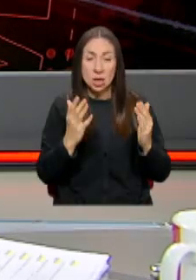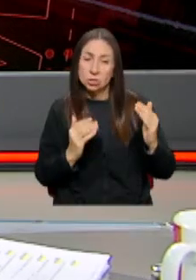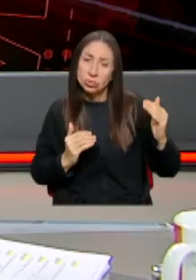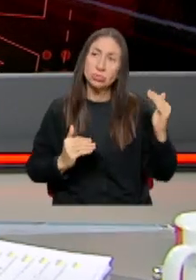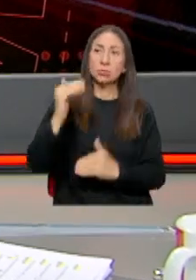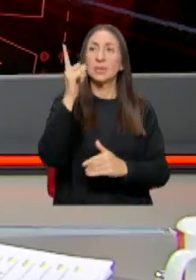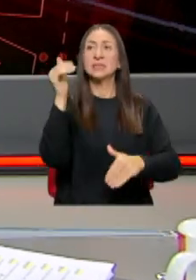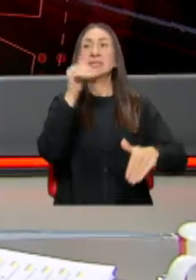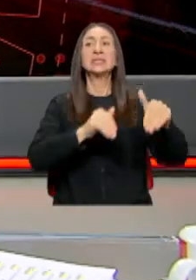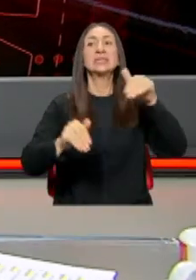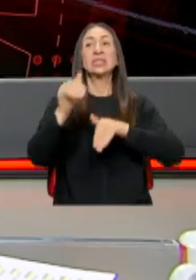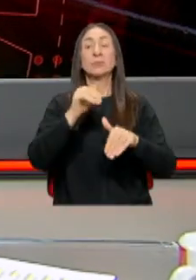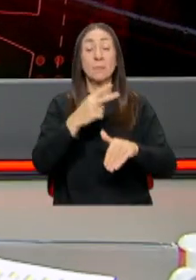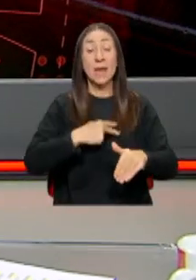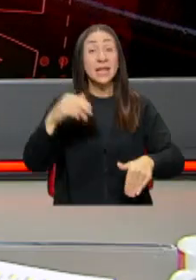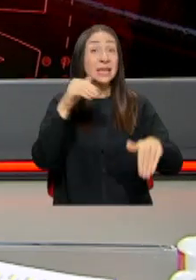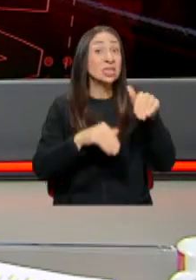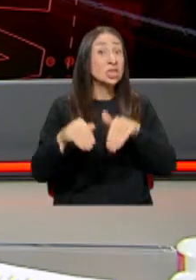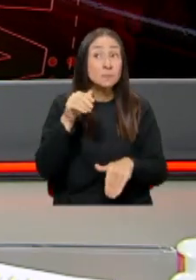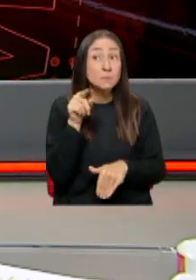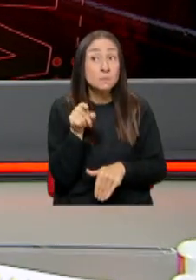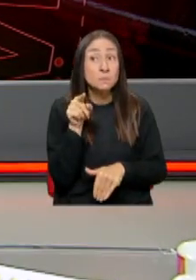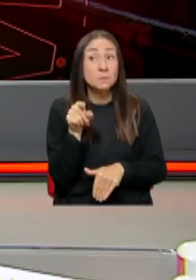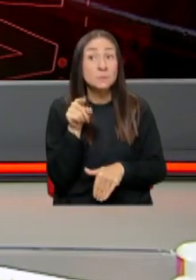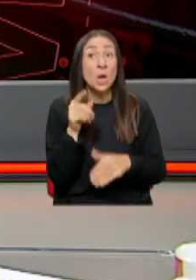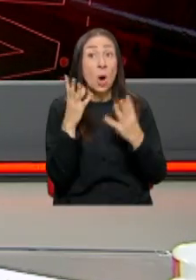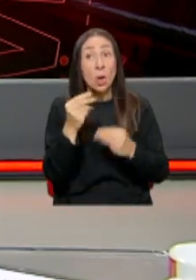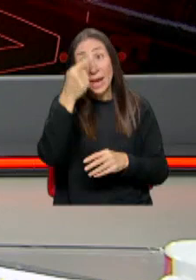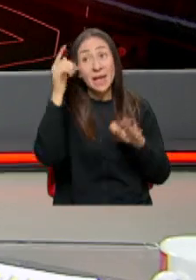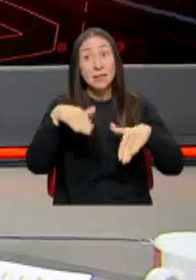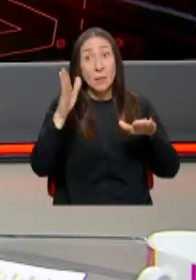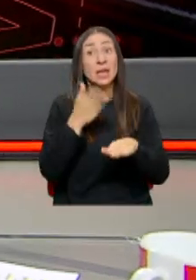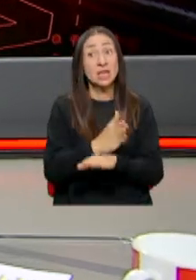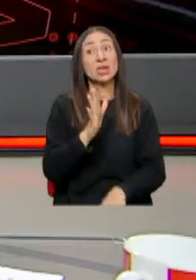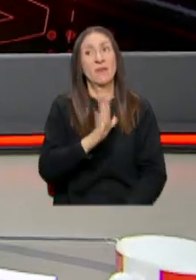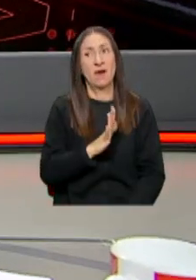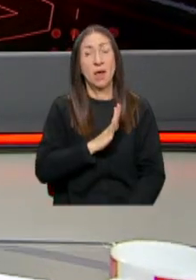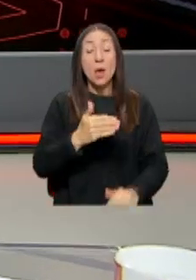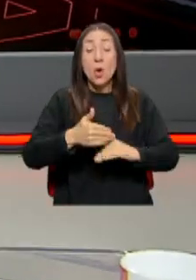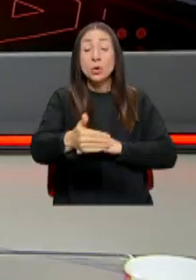aşabilecek bir seçim, bir yerel seçim olma ihtimali gerçekten